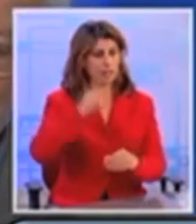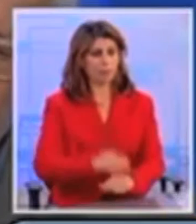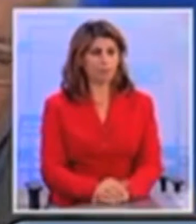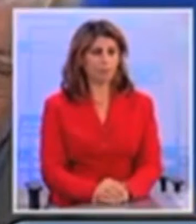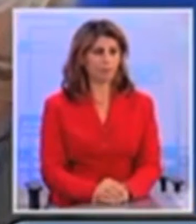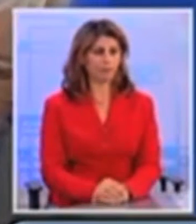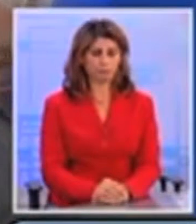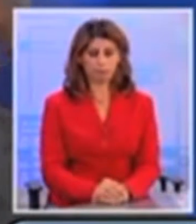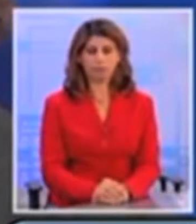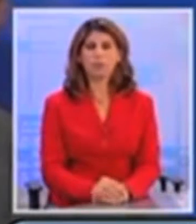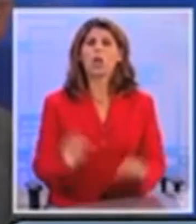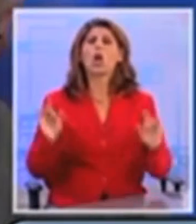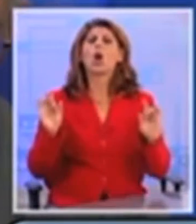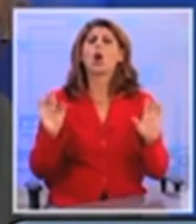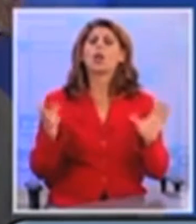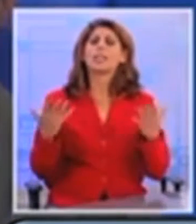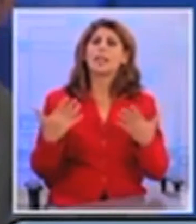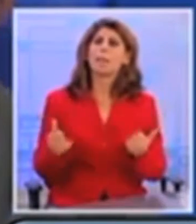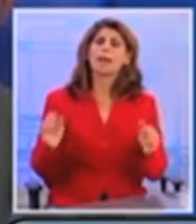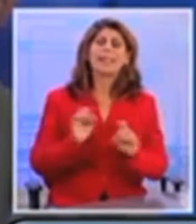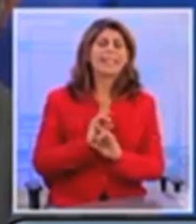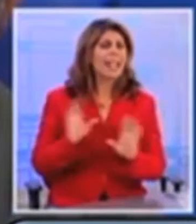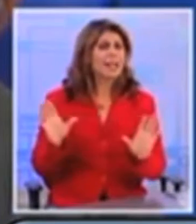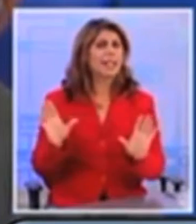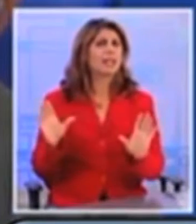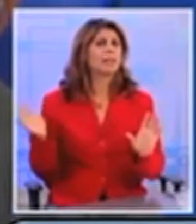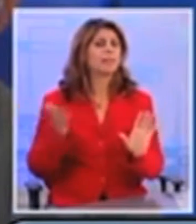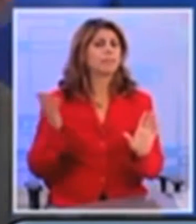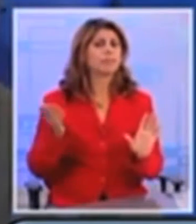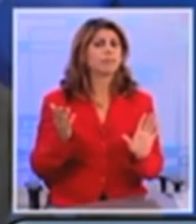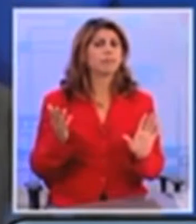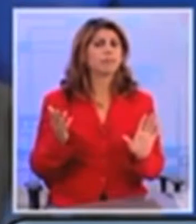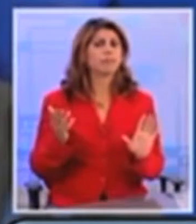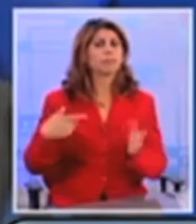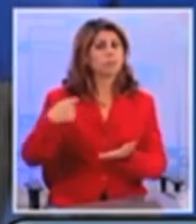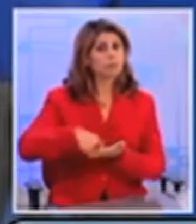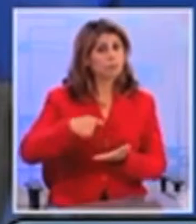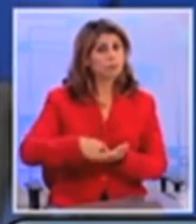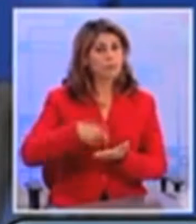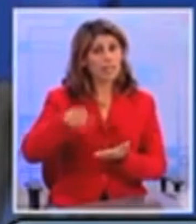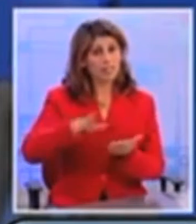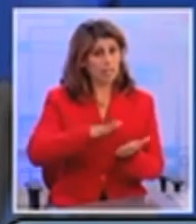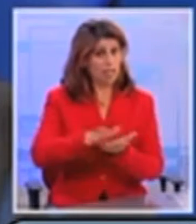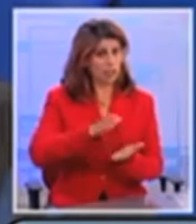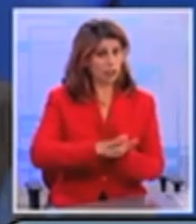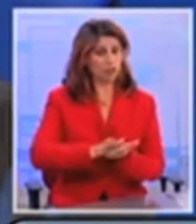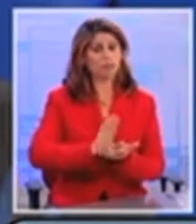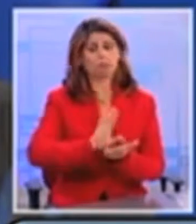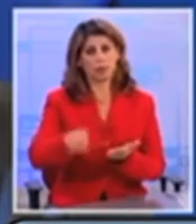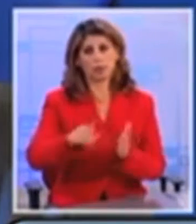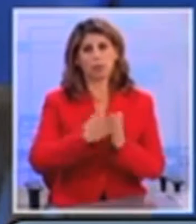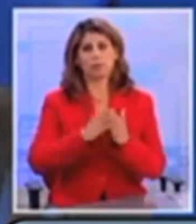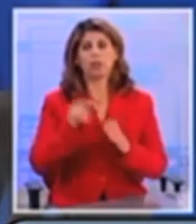publication de ce livre. C'est une démarche de divulgation de l'information sans que